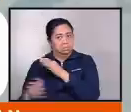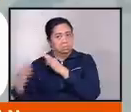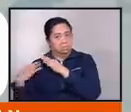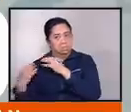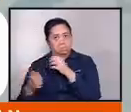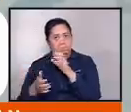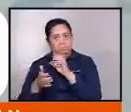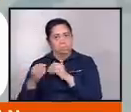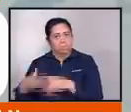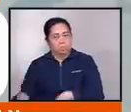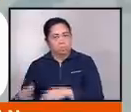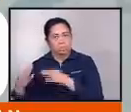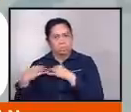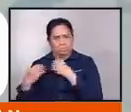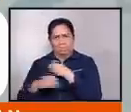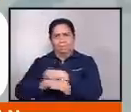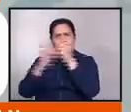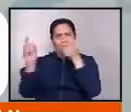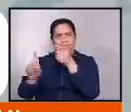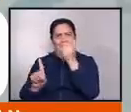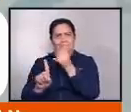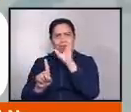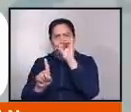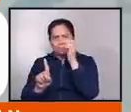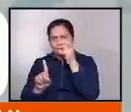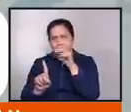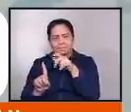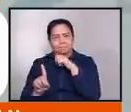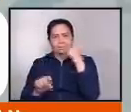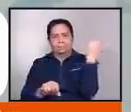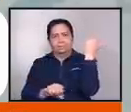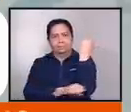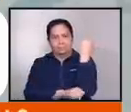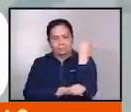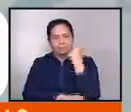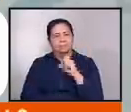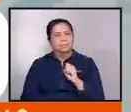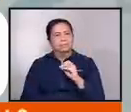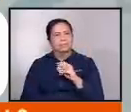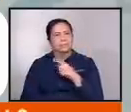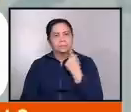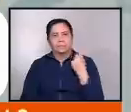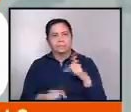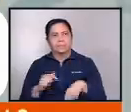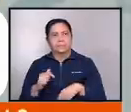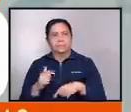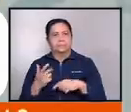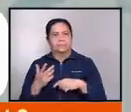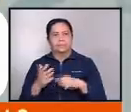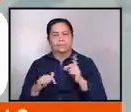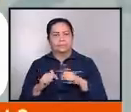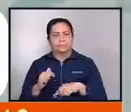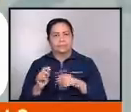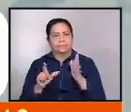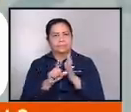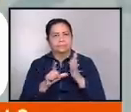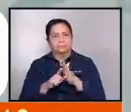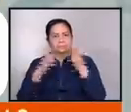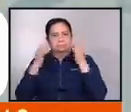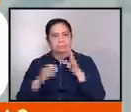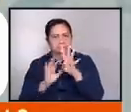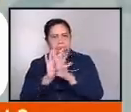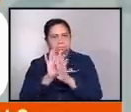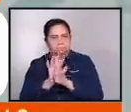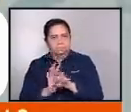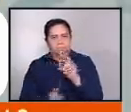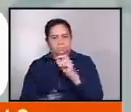nakawala. Although yun nga, sabi mo, kita naman sa CCTV na iba. So, hindi natin pwedeng, we cannot take the law into our own hands. No? So,